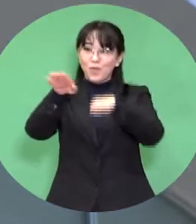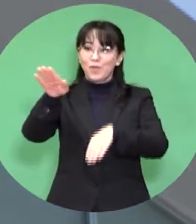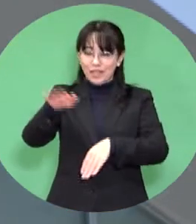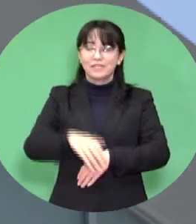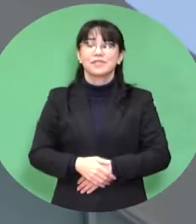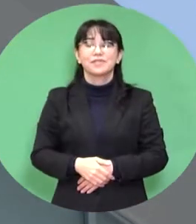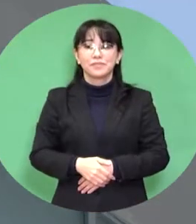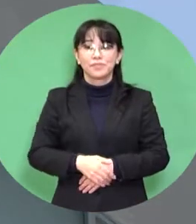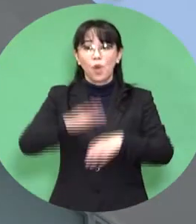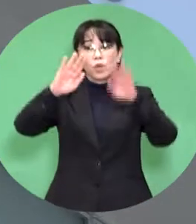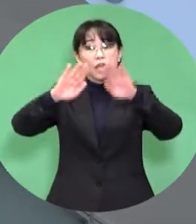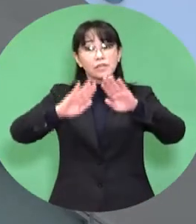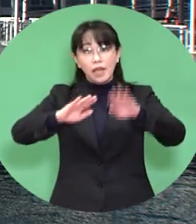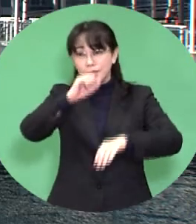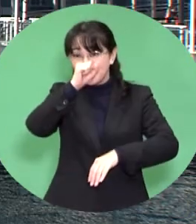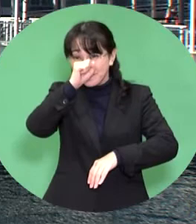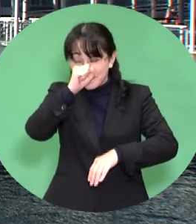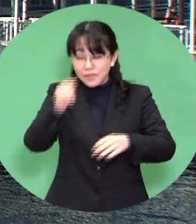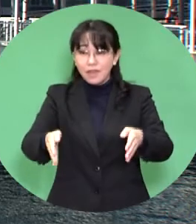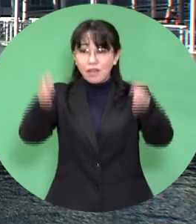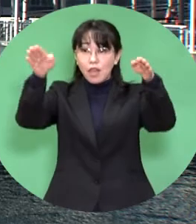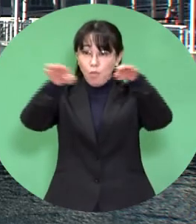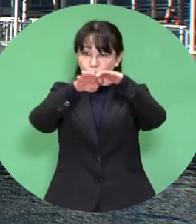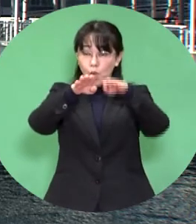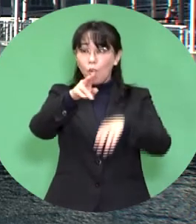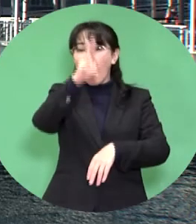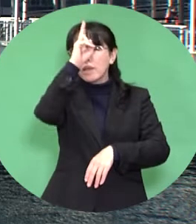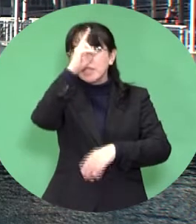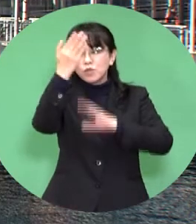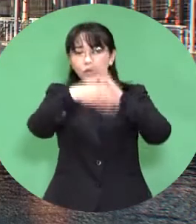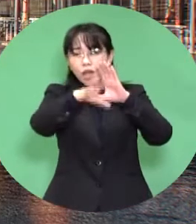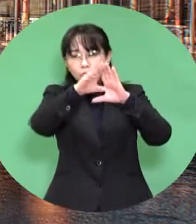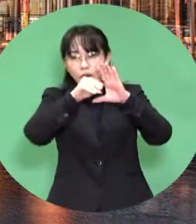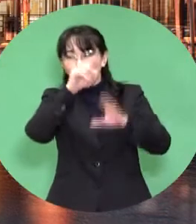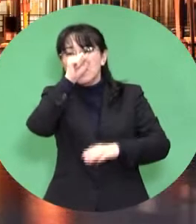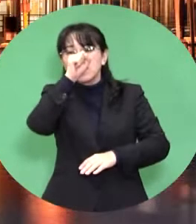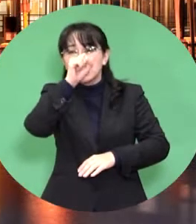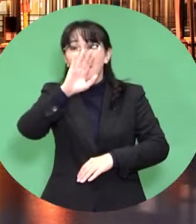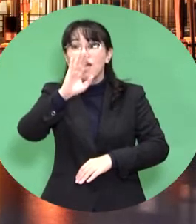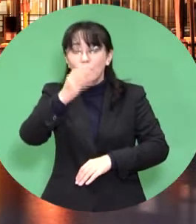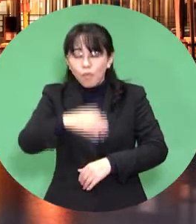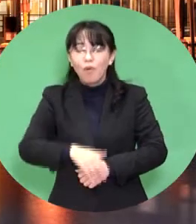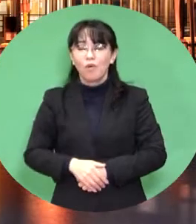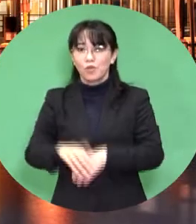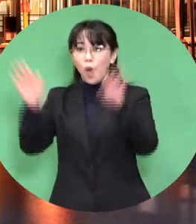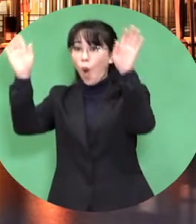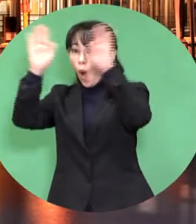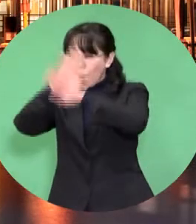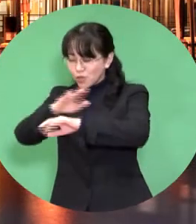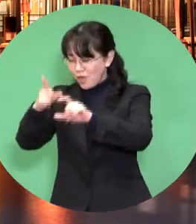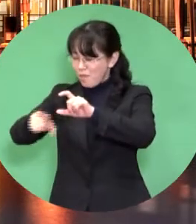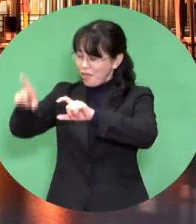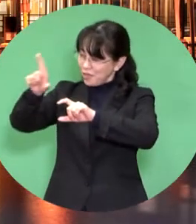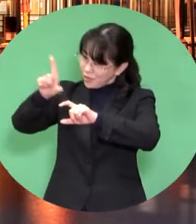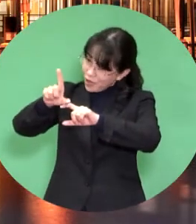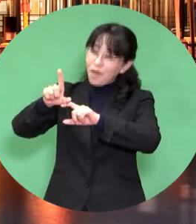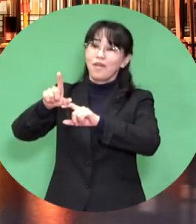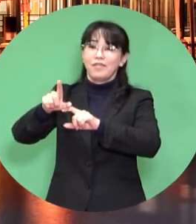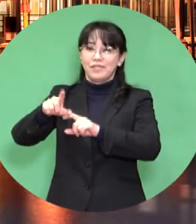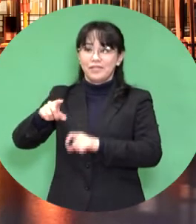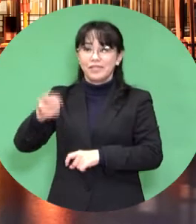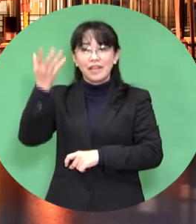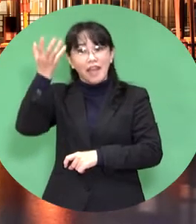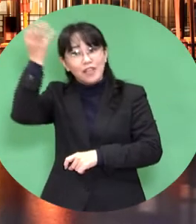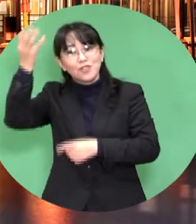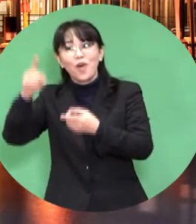デザイン性が高い建物は昼間の写真もいいですが、夜は一層幻想的です